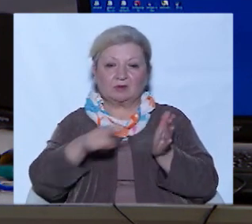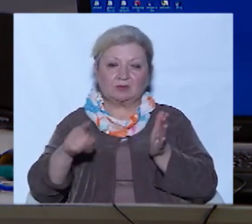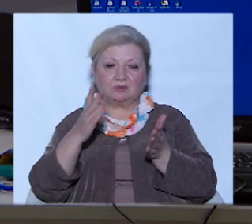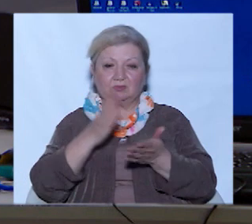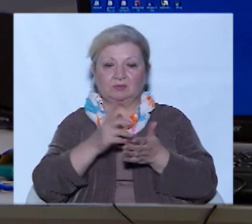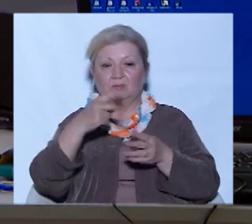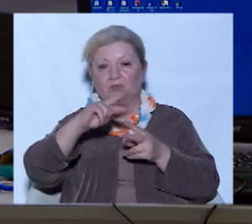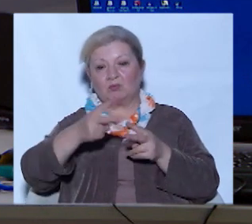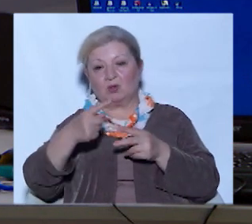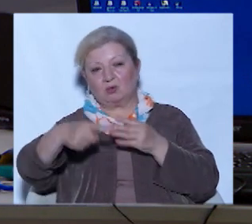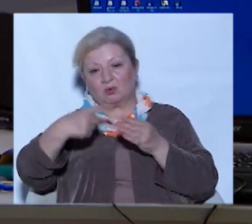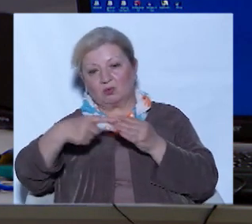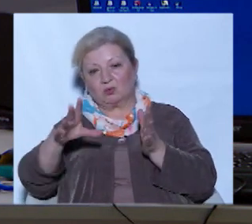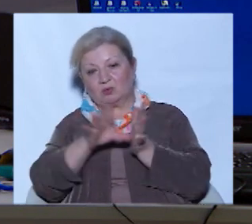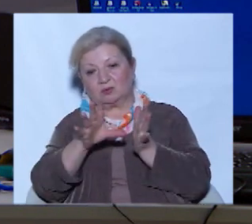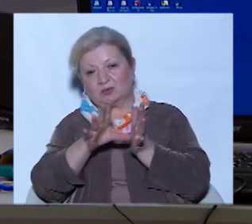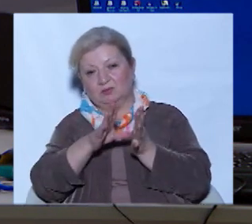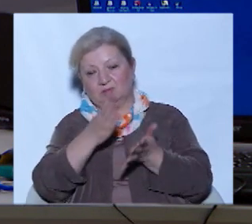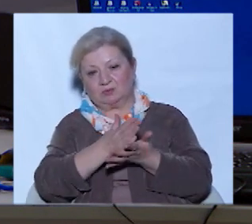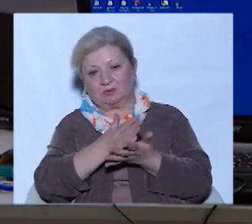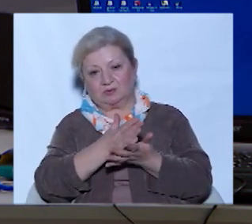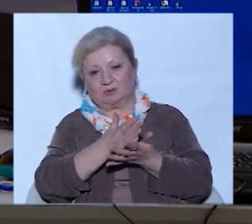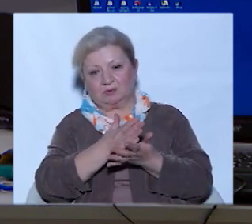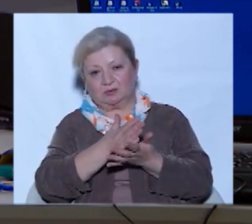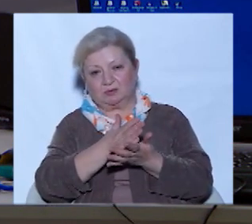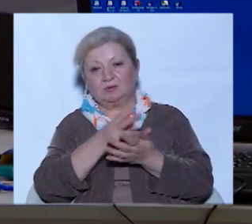დროს წარმოიშობა მეორე კოჭაში ძაბვა.